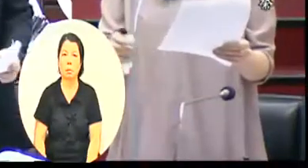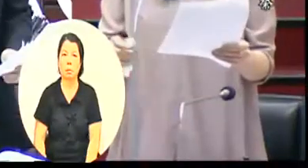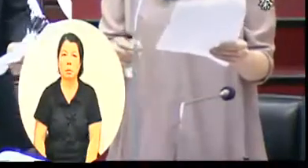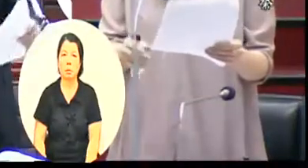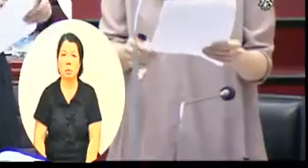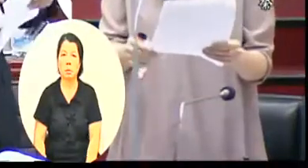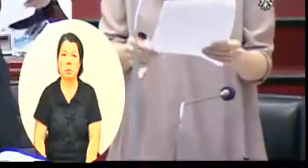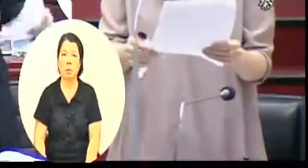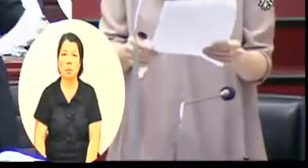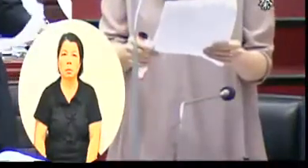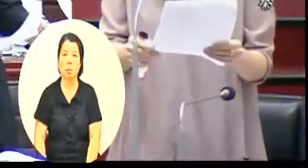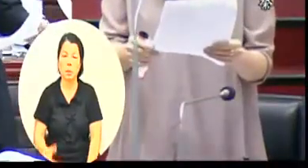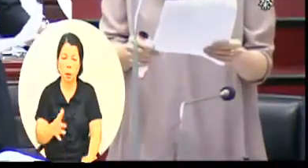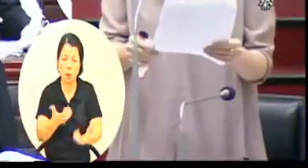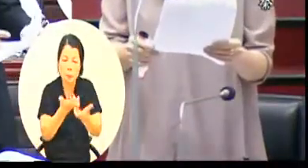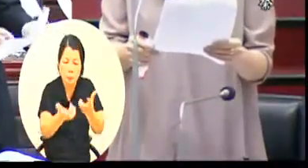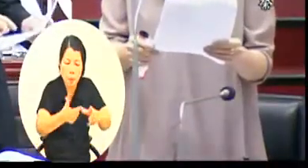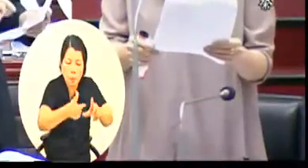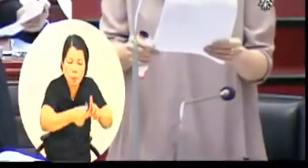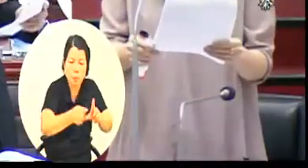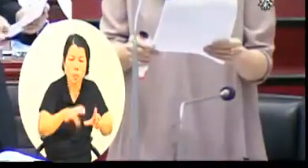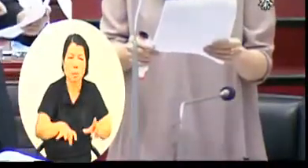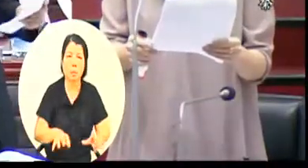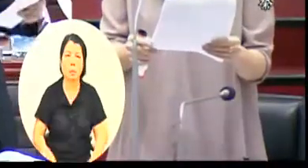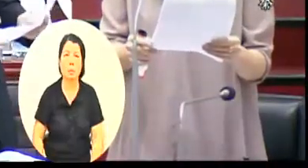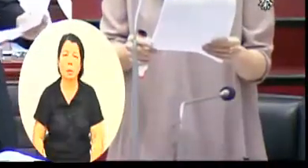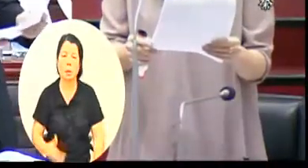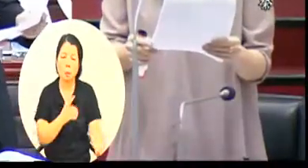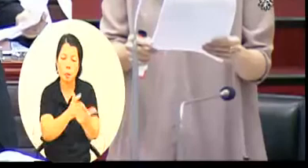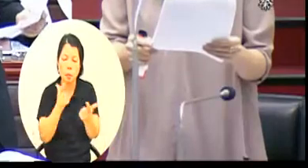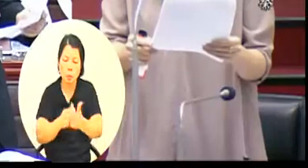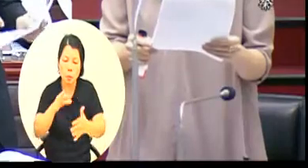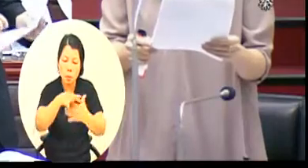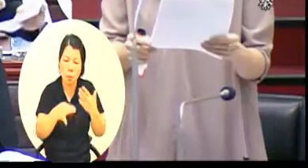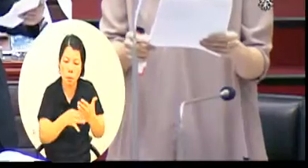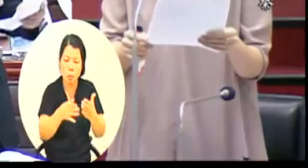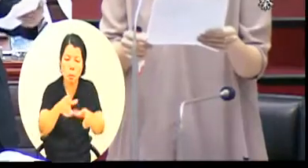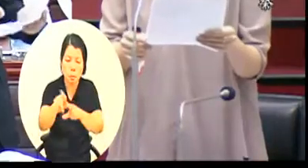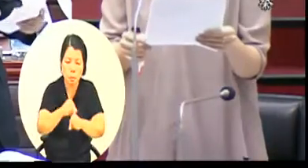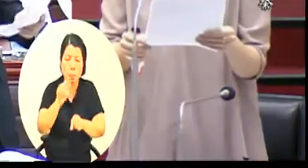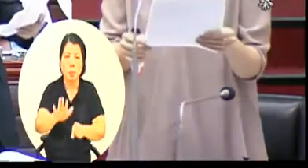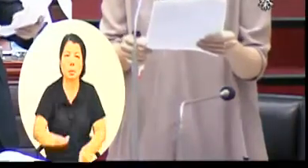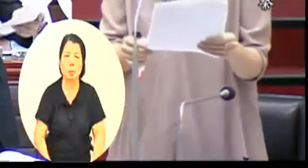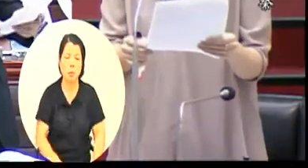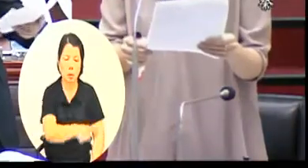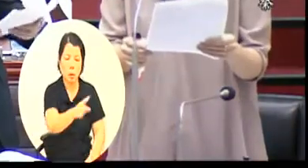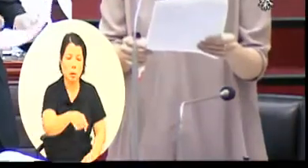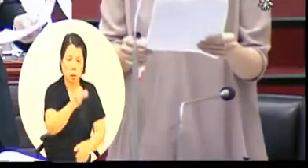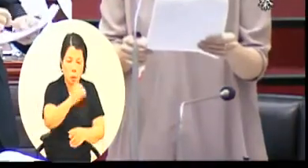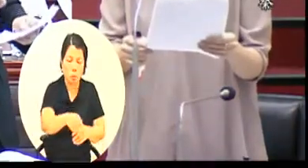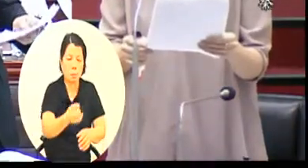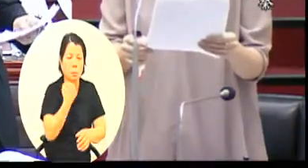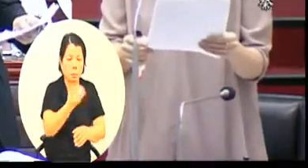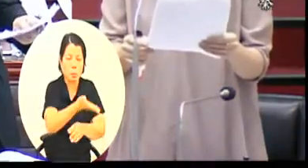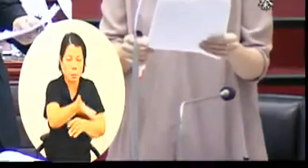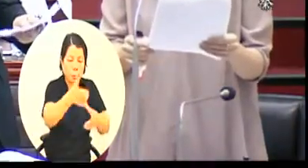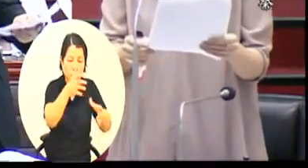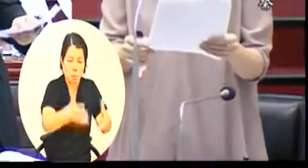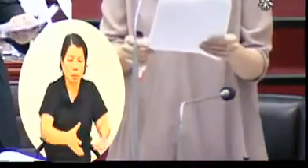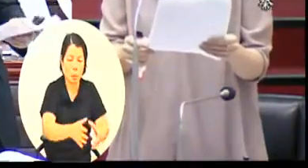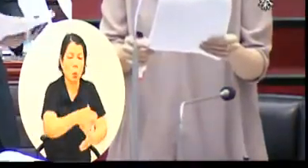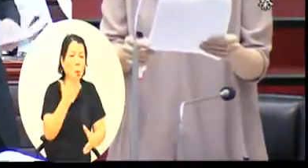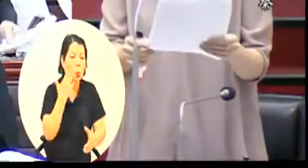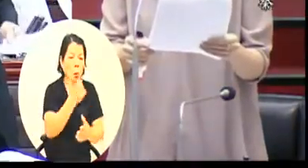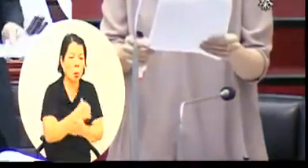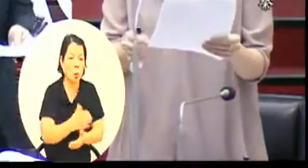思是说，在那个分区里面，它符合那个条件，它是被允许去设置。假设经过审查同意通